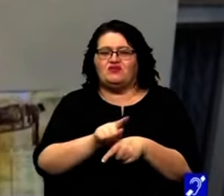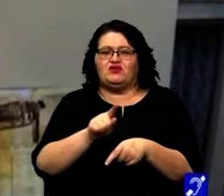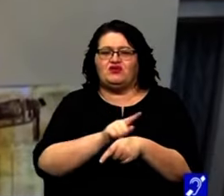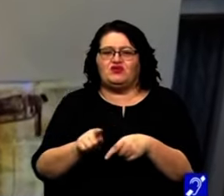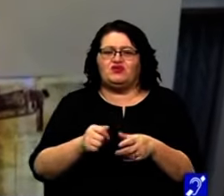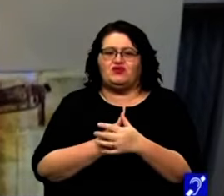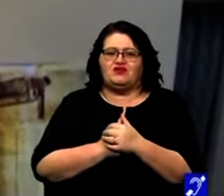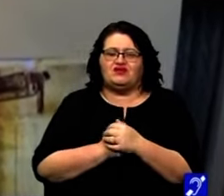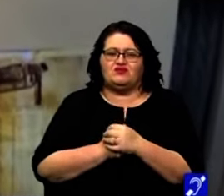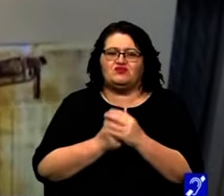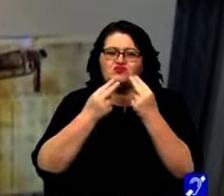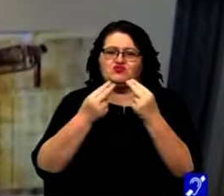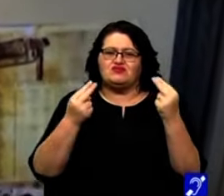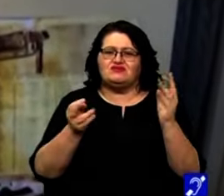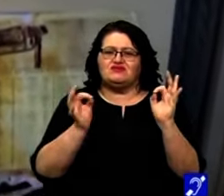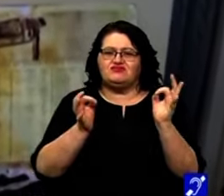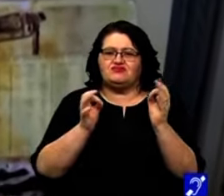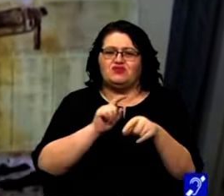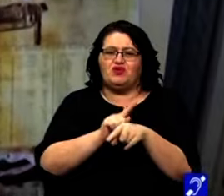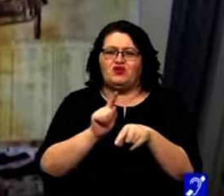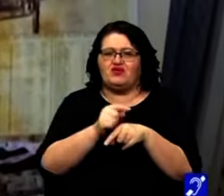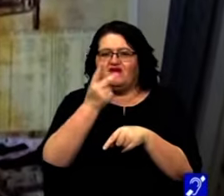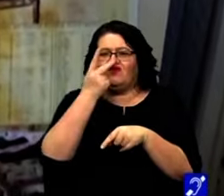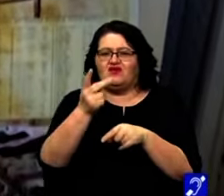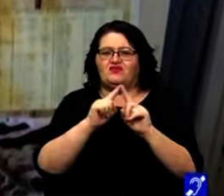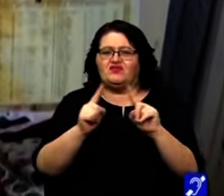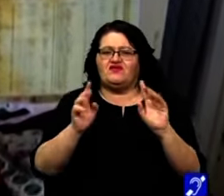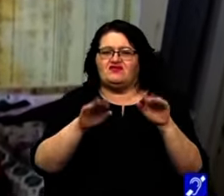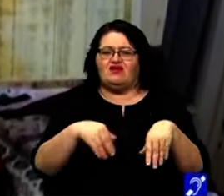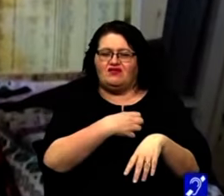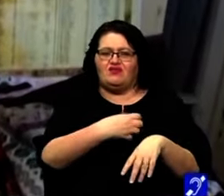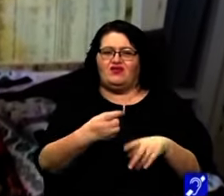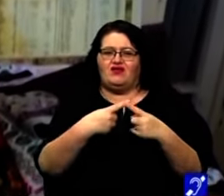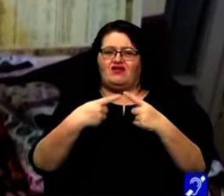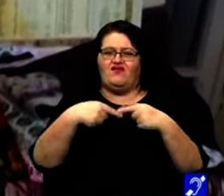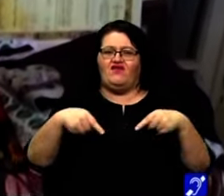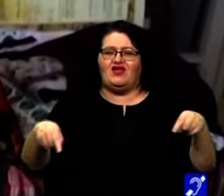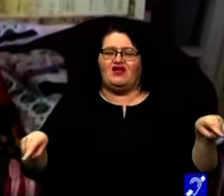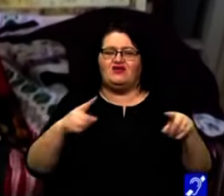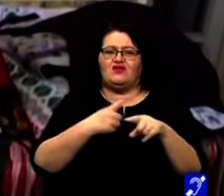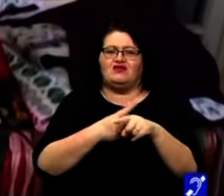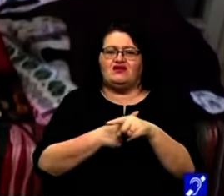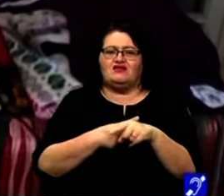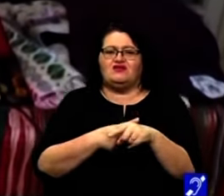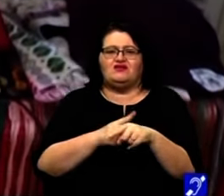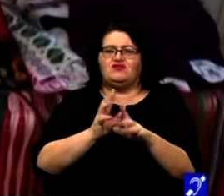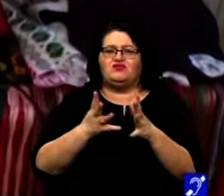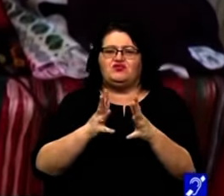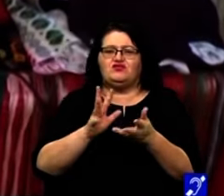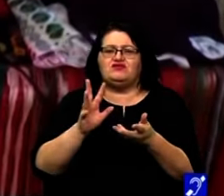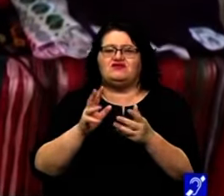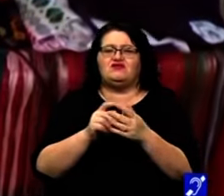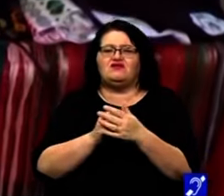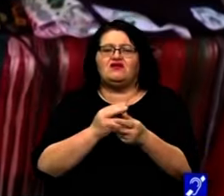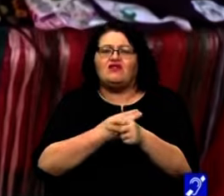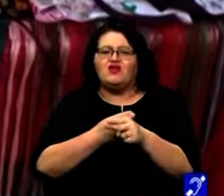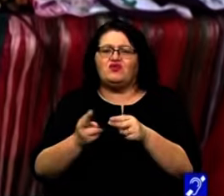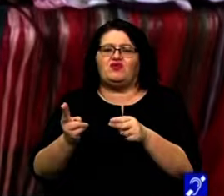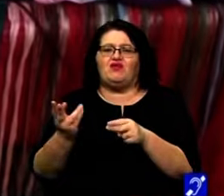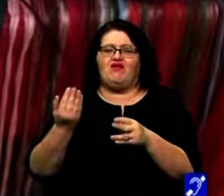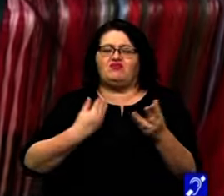lucruri. Câte lucruri văd aici, domn profesor, m-a spus și dânsul, nu sunt prelucrate, sunt